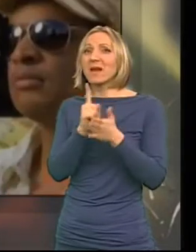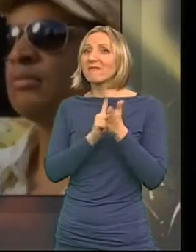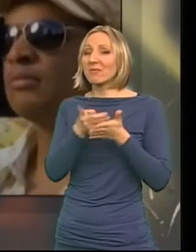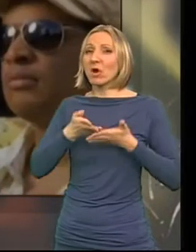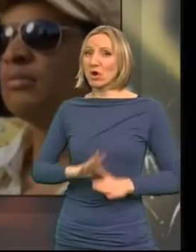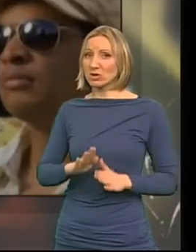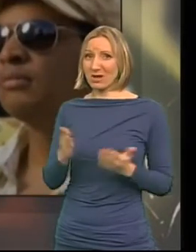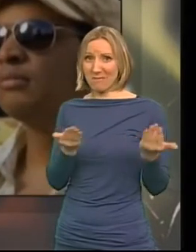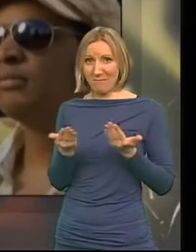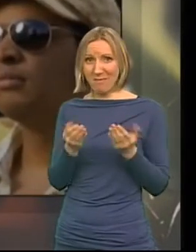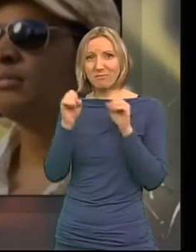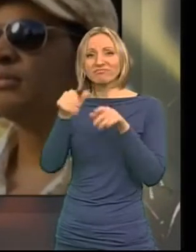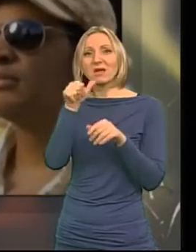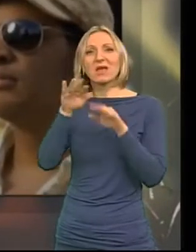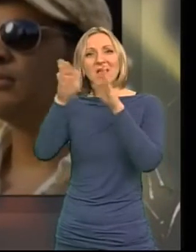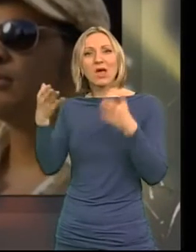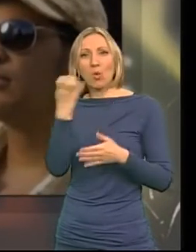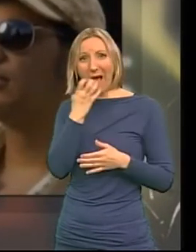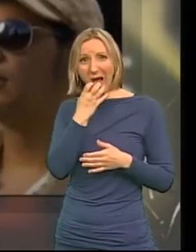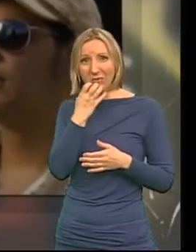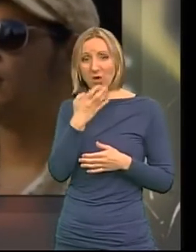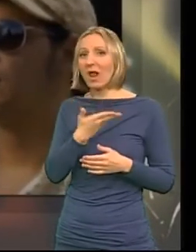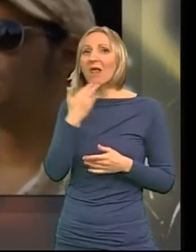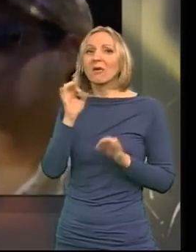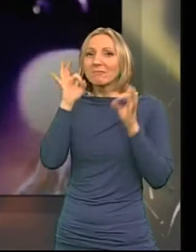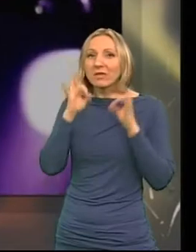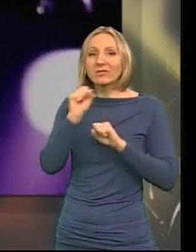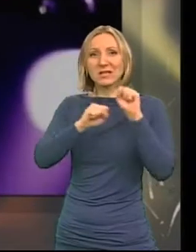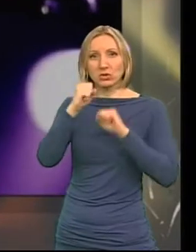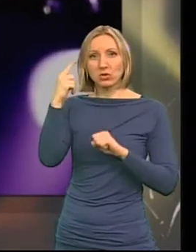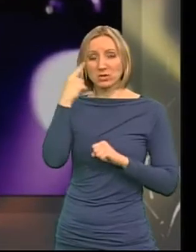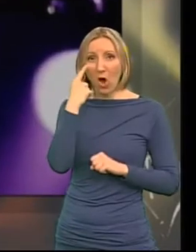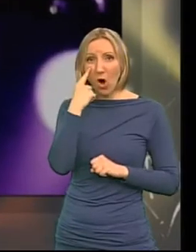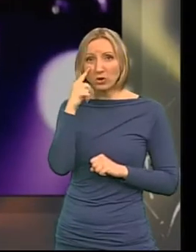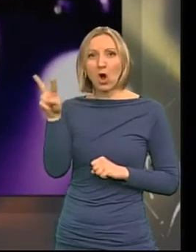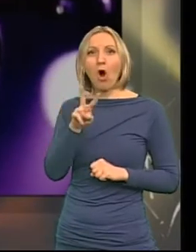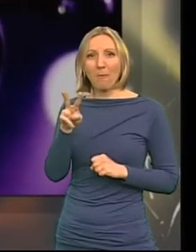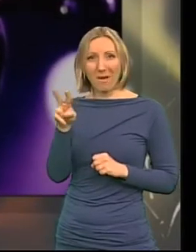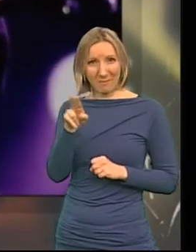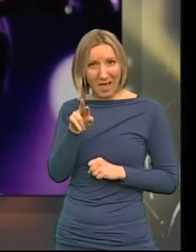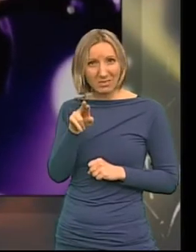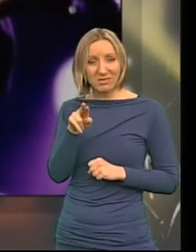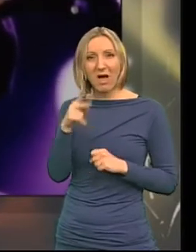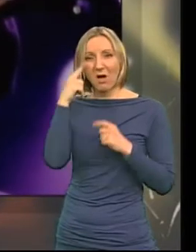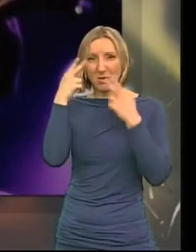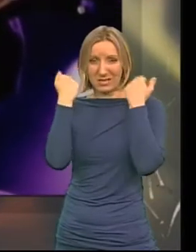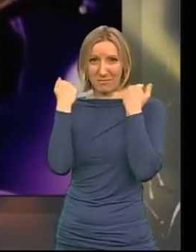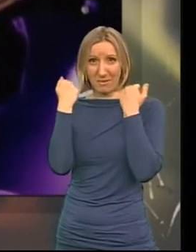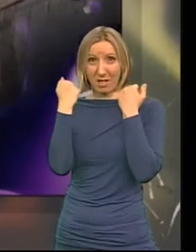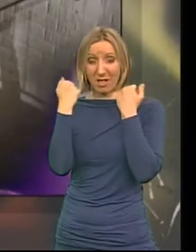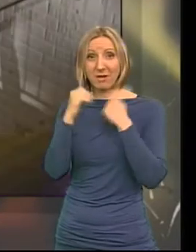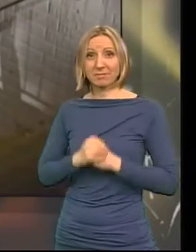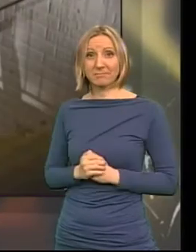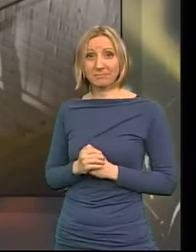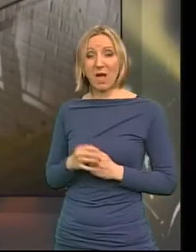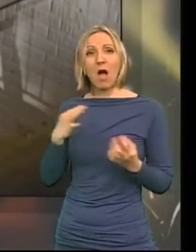beba bio je smešten u inkubator. Kako nisu imali adekvatnu zaštitu za oči, obojica su oslepeli. Muzika je postala